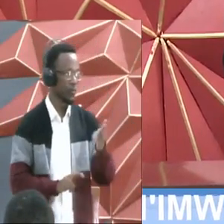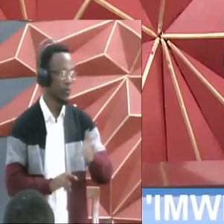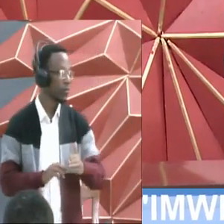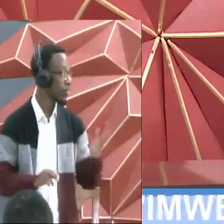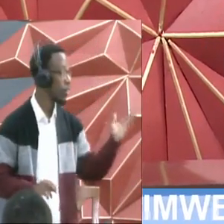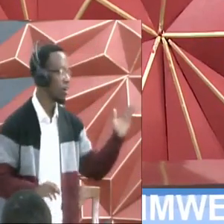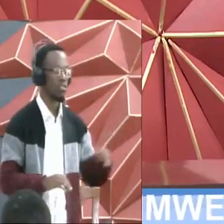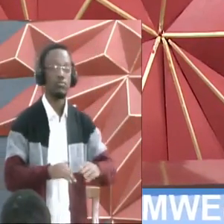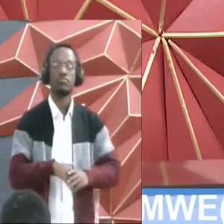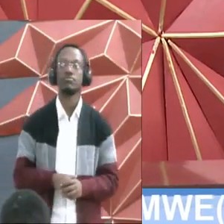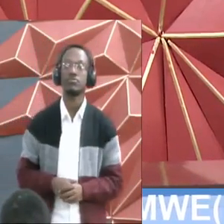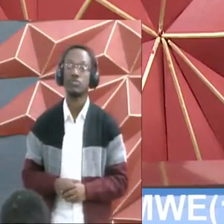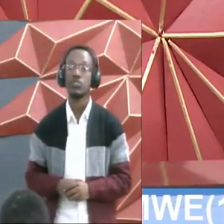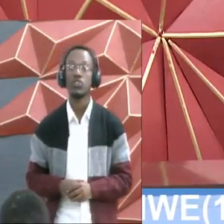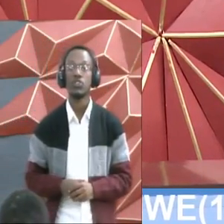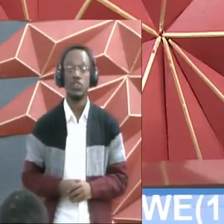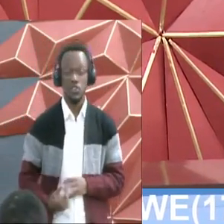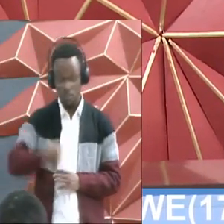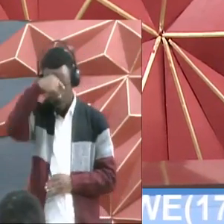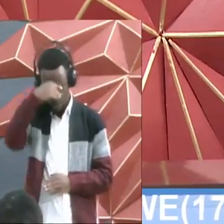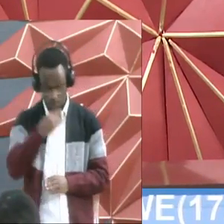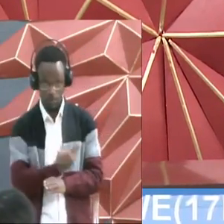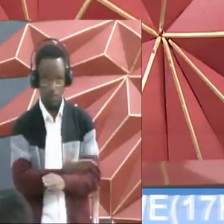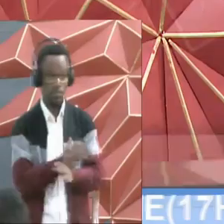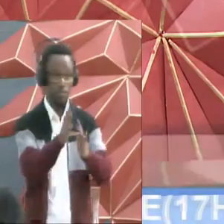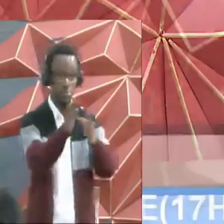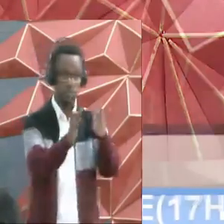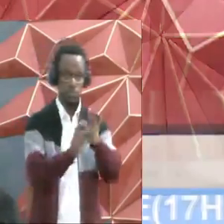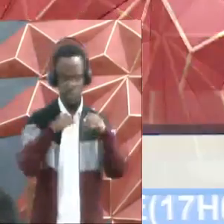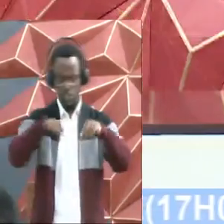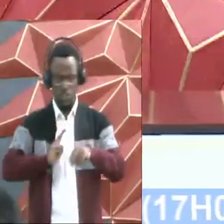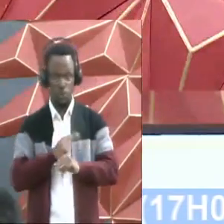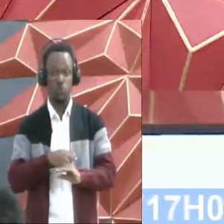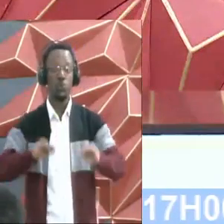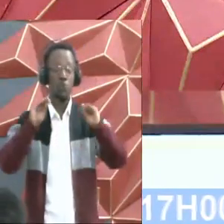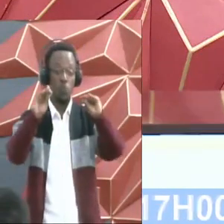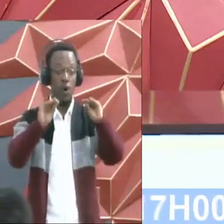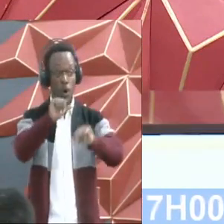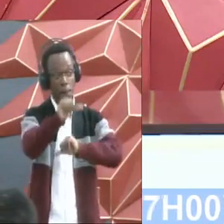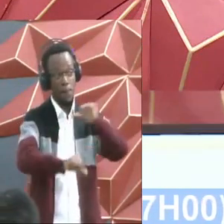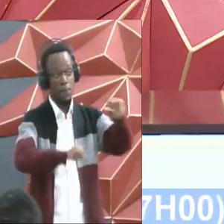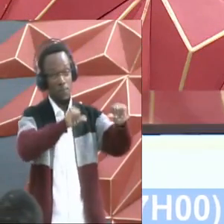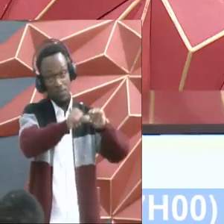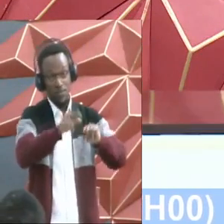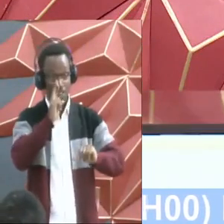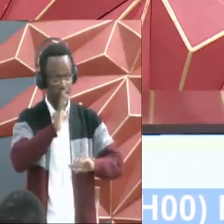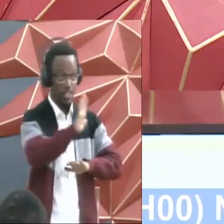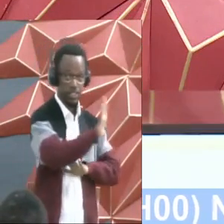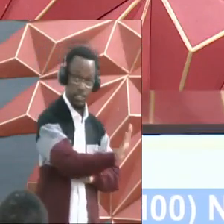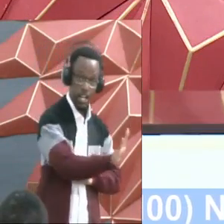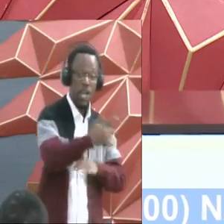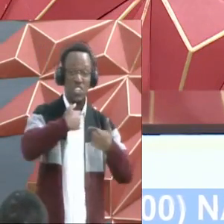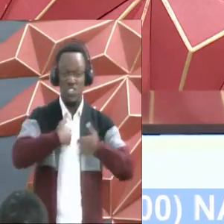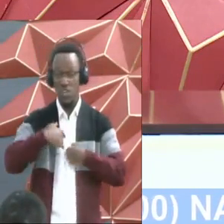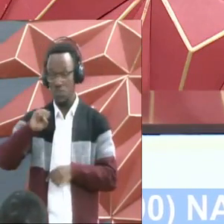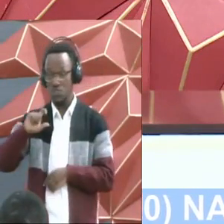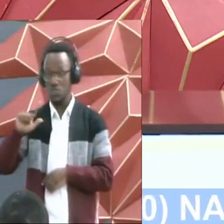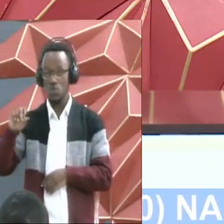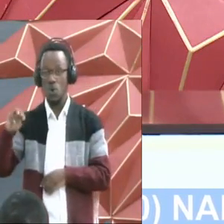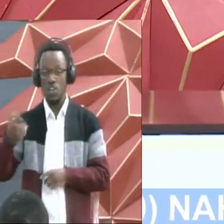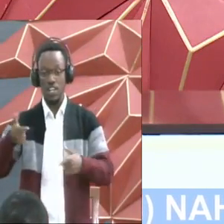Umwana w'Imana Yesu Kristo umwe twabigisha ibyiwe twe na Silwano na